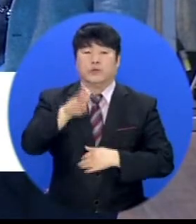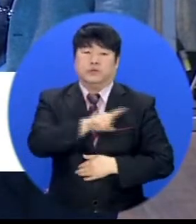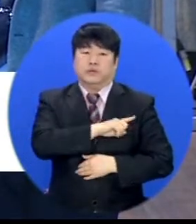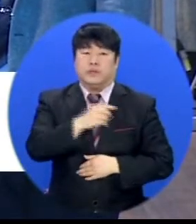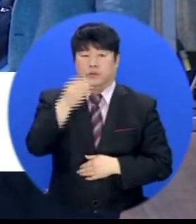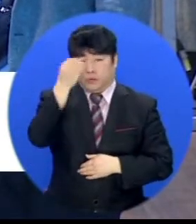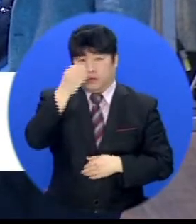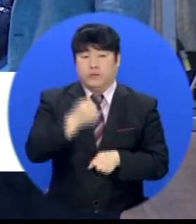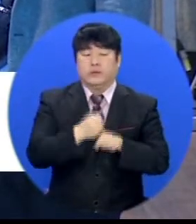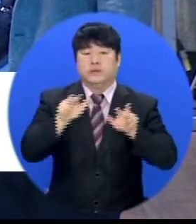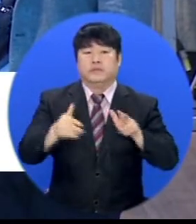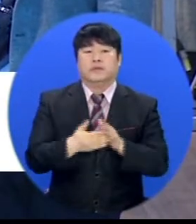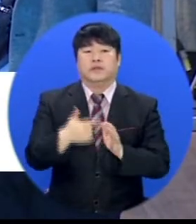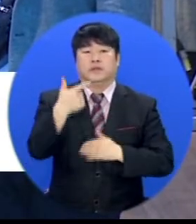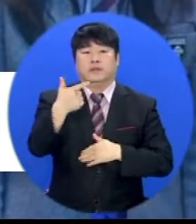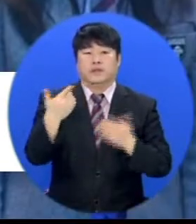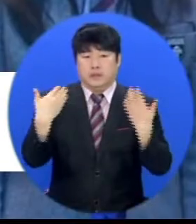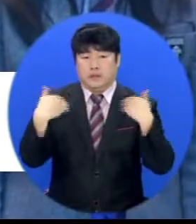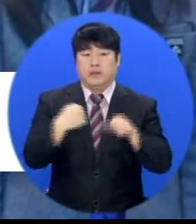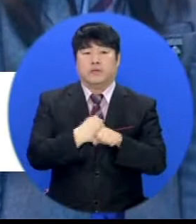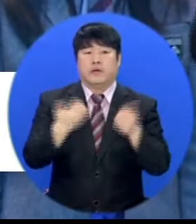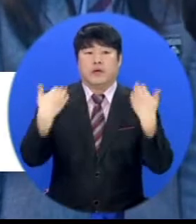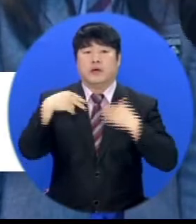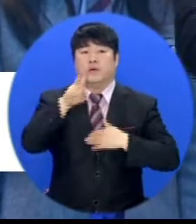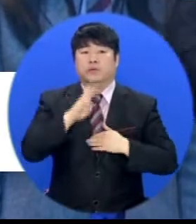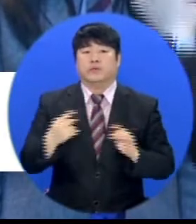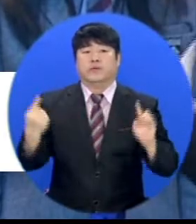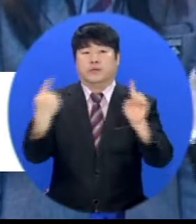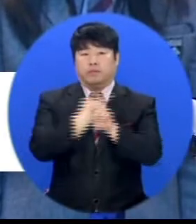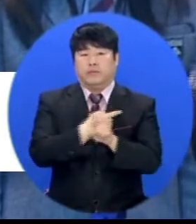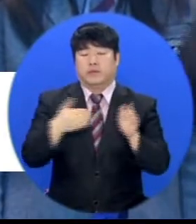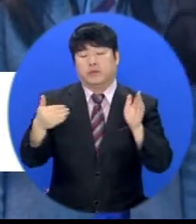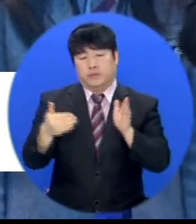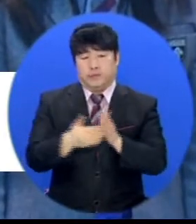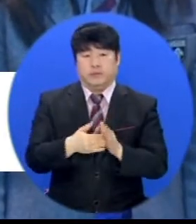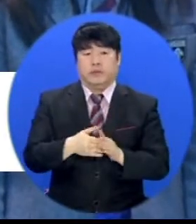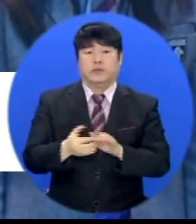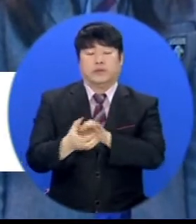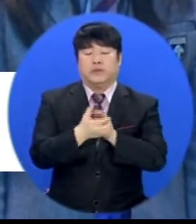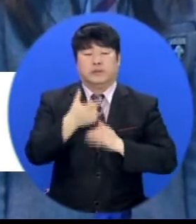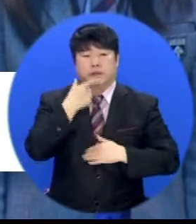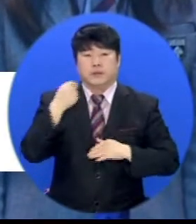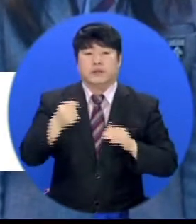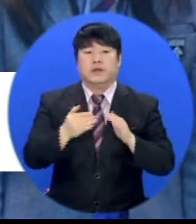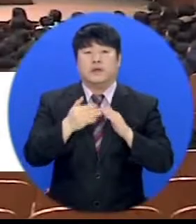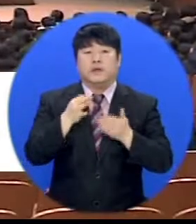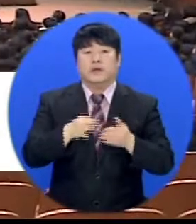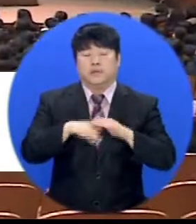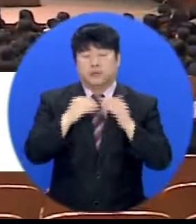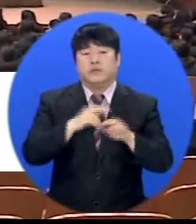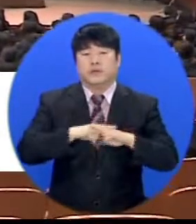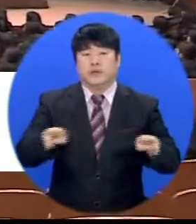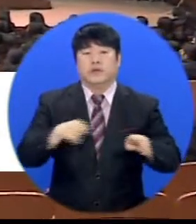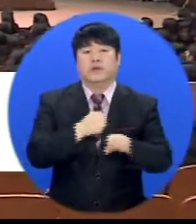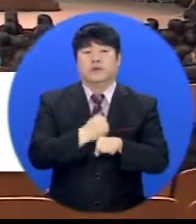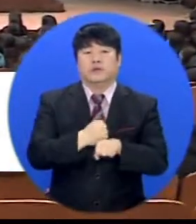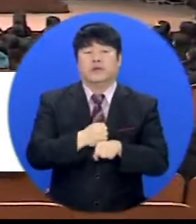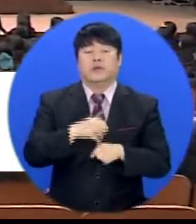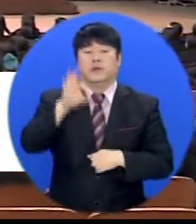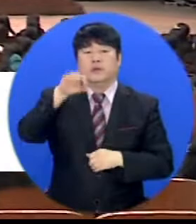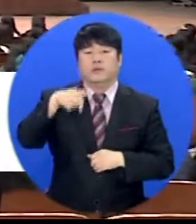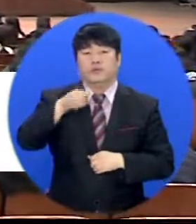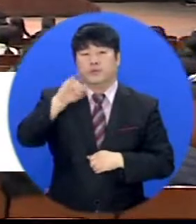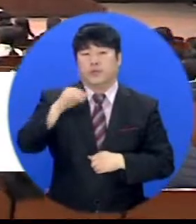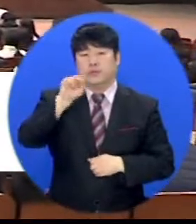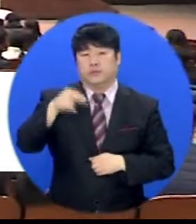등 지금까지 6개 학교가 교가를 교체했습니다. 또 친일 잔재 청산 작업에 따라 우길문 형상의